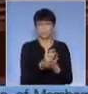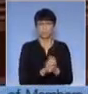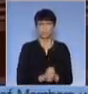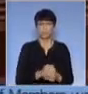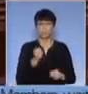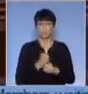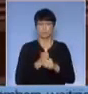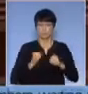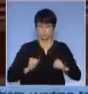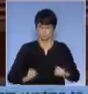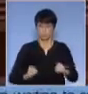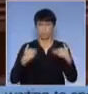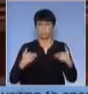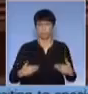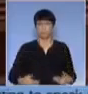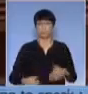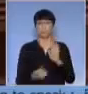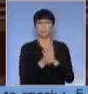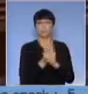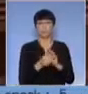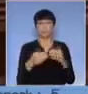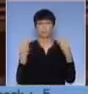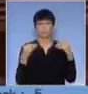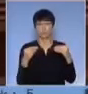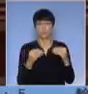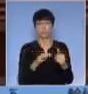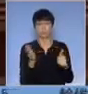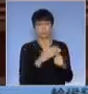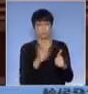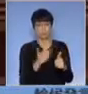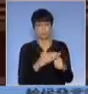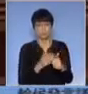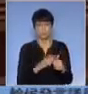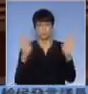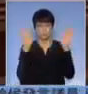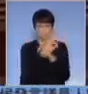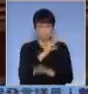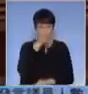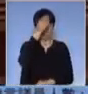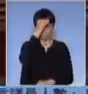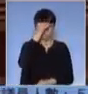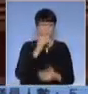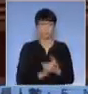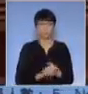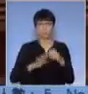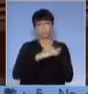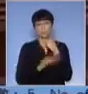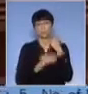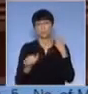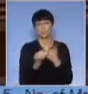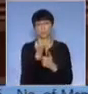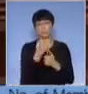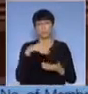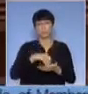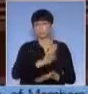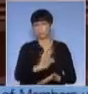作崗位，保障學生免被誤導而參與鼓吹違反基本法或其他違反法律的活動。教